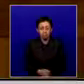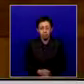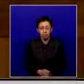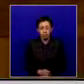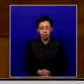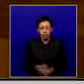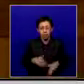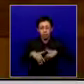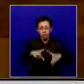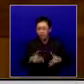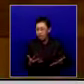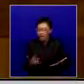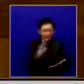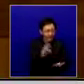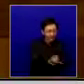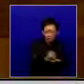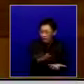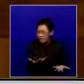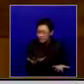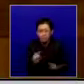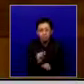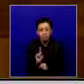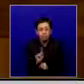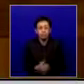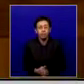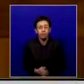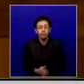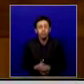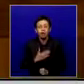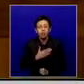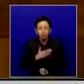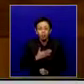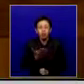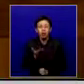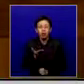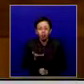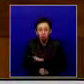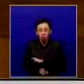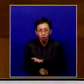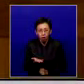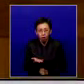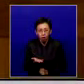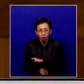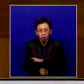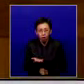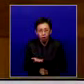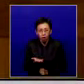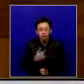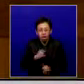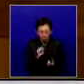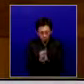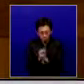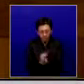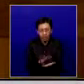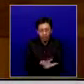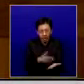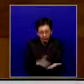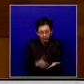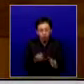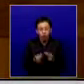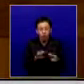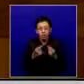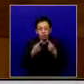ประชาชนจะพึ่งพาจากใครนะครับก็ขออนุญาตนะครับท่านสราญวุฒิเรารู้จักกันมานานครับก็คนนี้ตอบท่